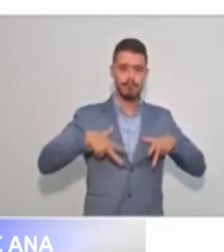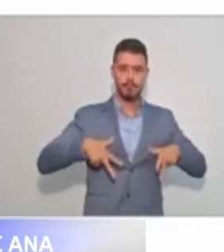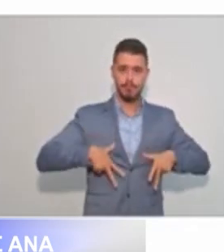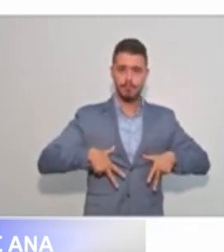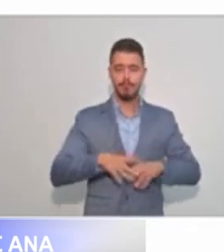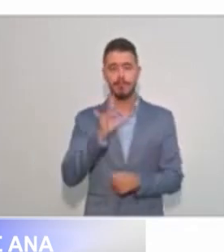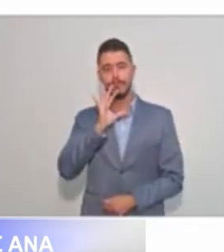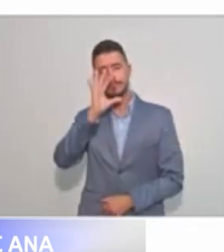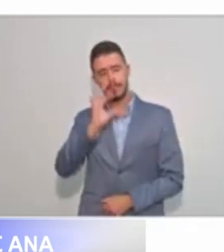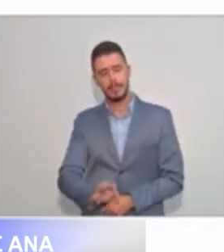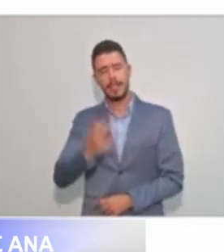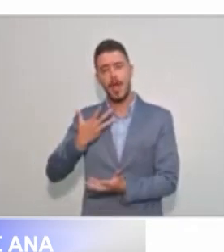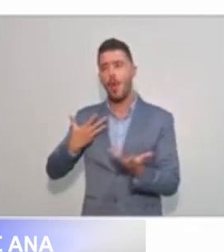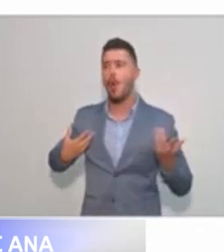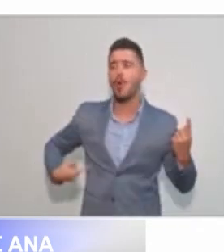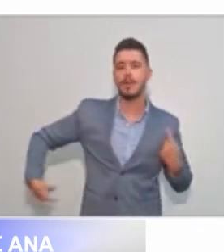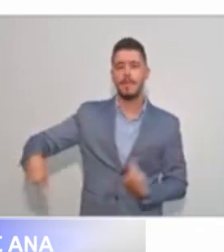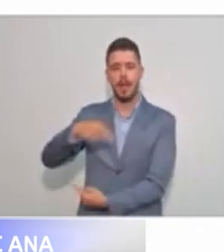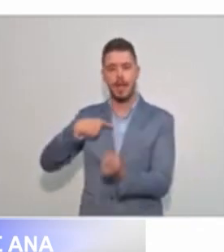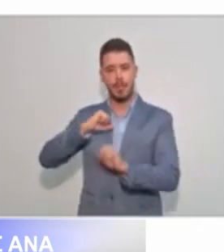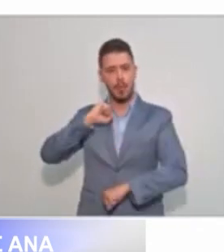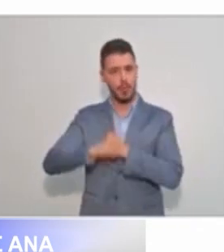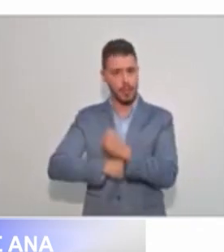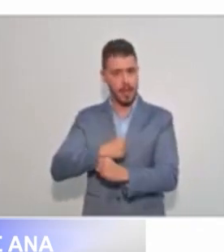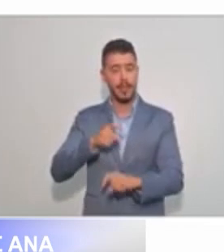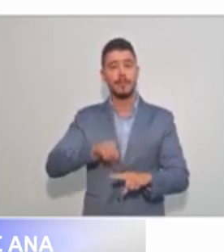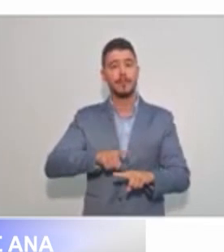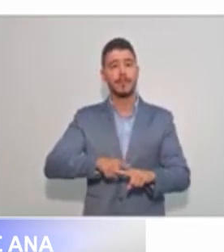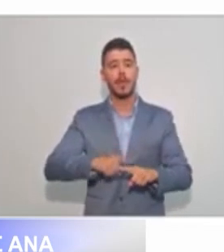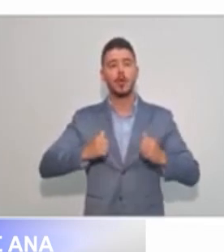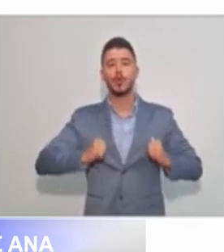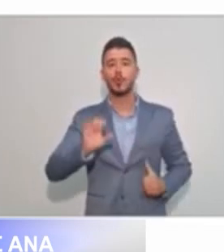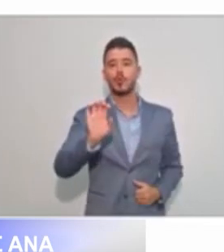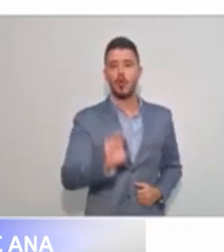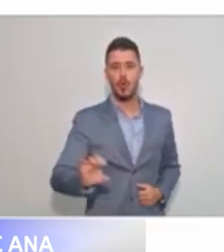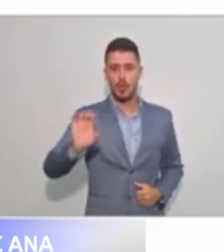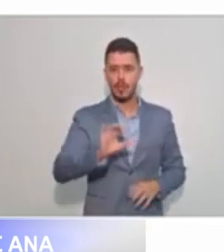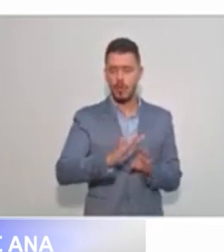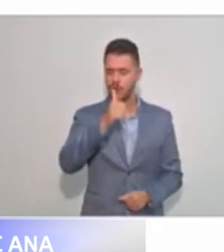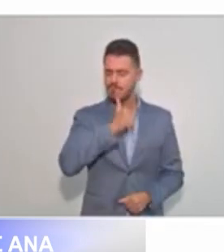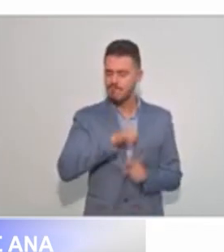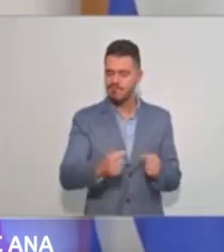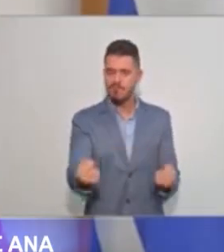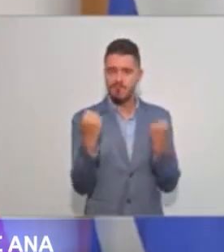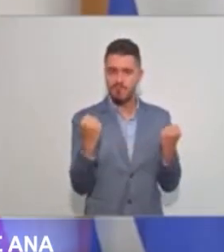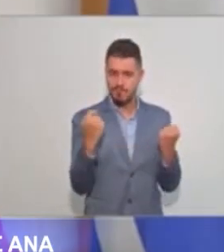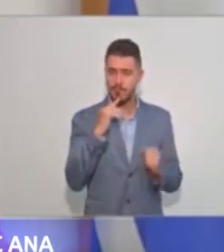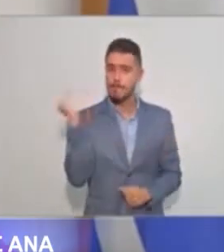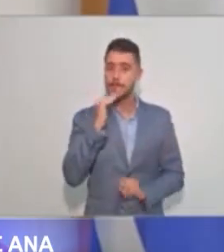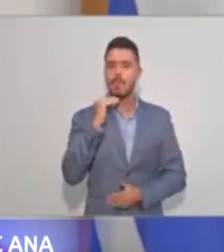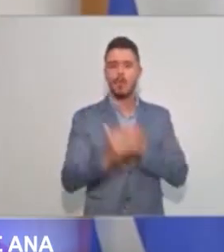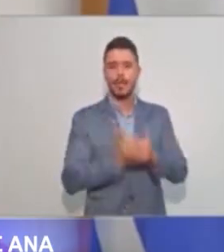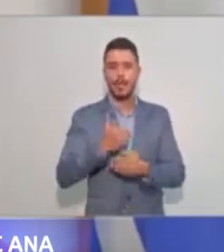μεγάλη συλλογική προσπάθεια, ο ελληνικός τουρισμός επέδειξε ανθεκτικότητα και κατάφερε γρήγορα να ανακάμψει.